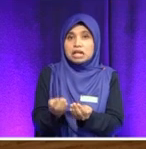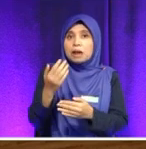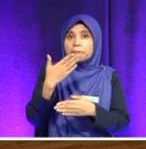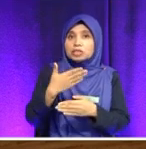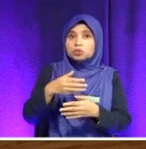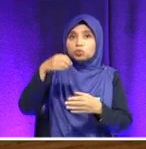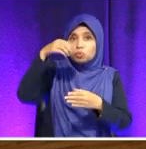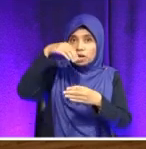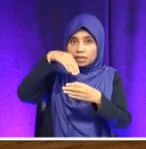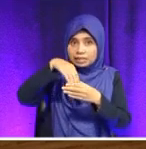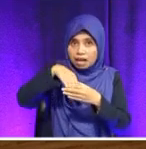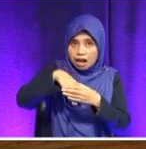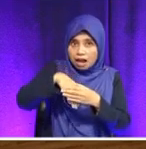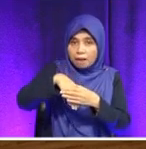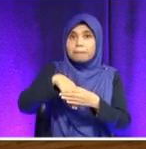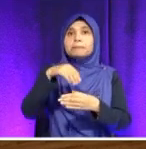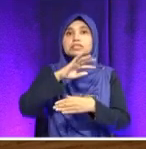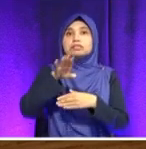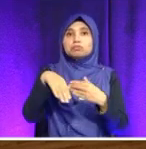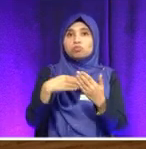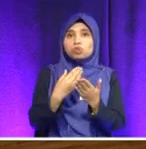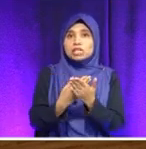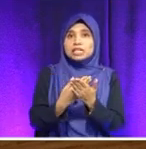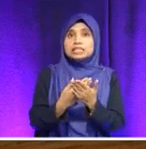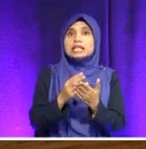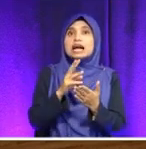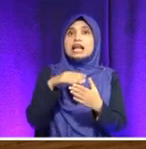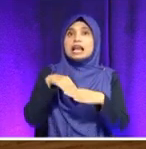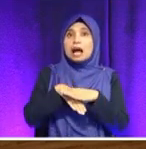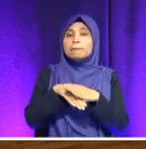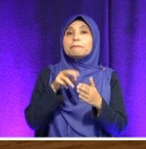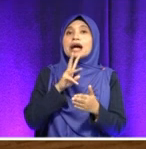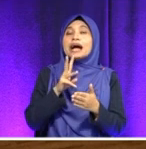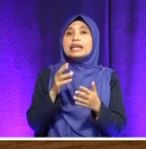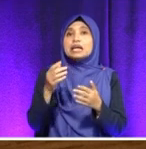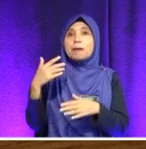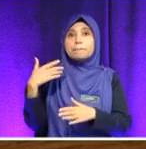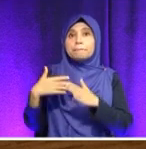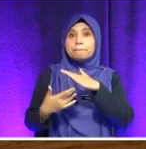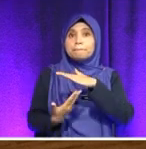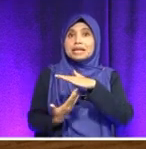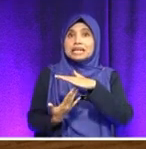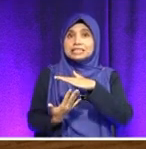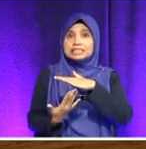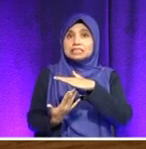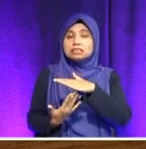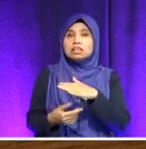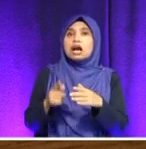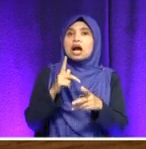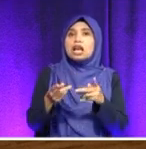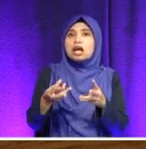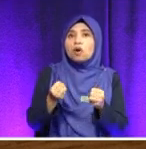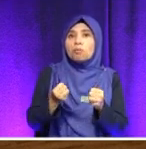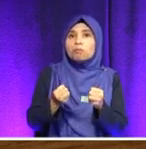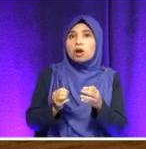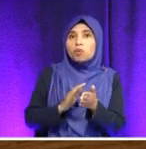rendam peralatan cutlery dan flatware tadi ke dalam air panas, dan sekiranya kita nak menggilap gelas ataupun